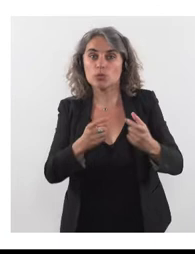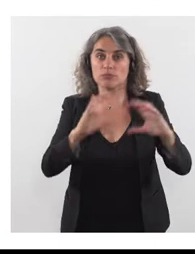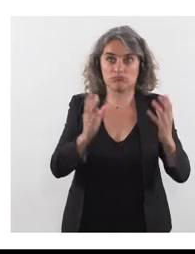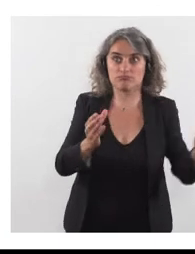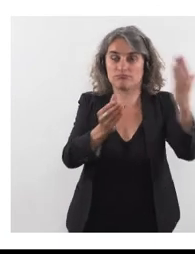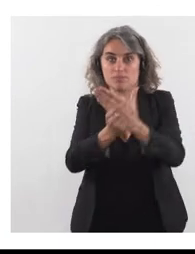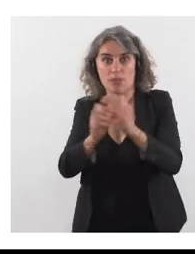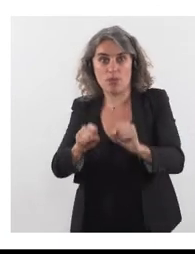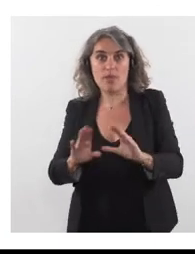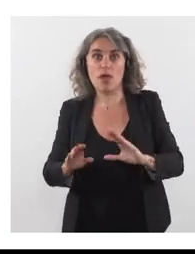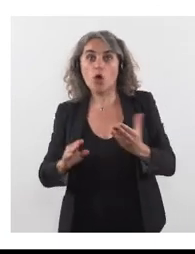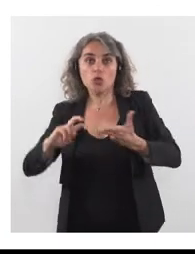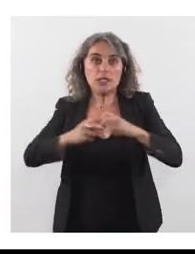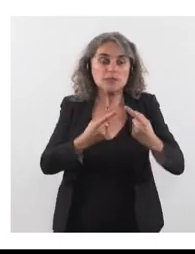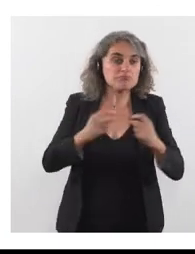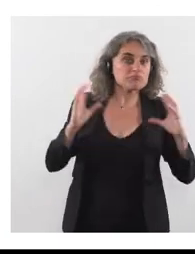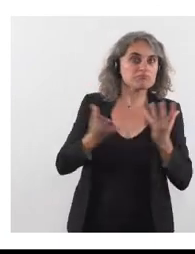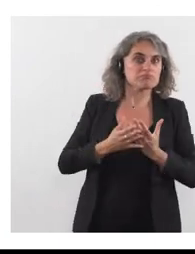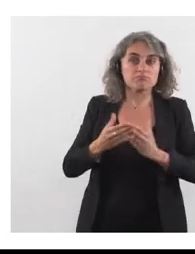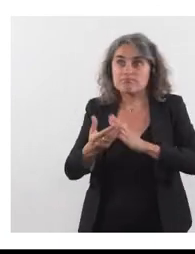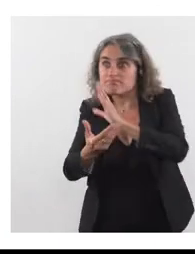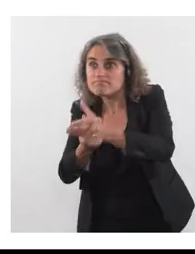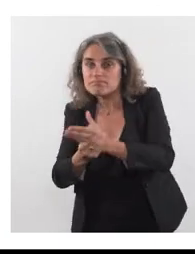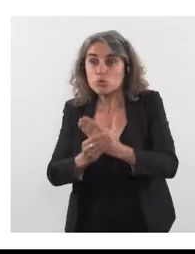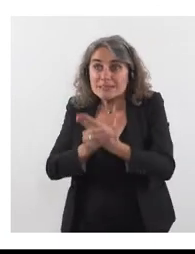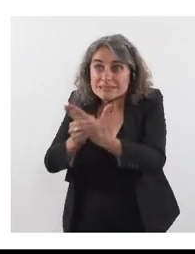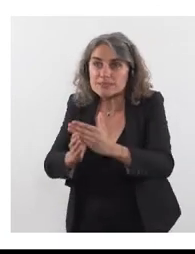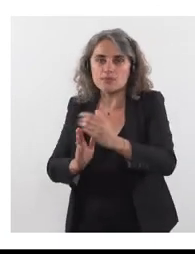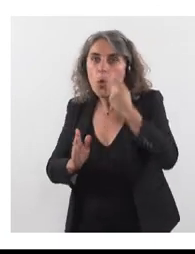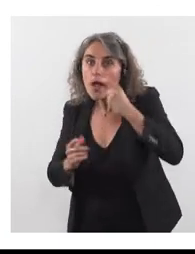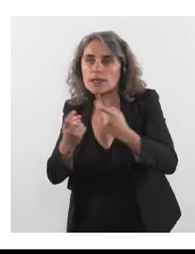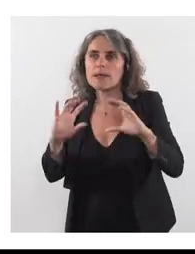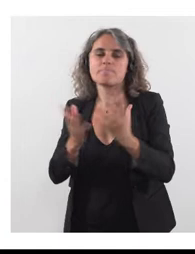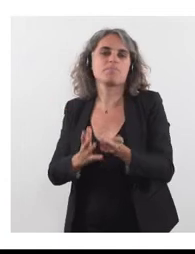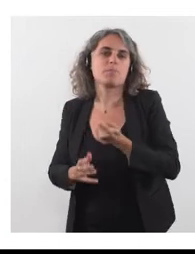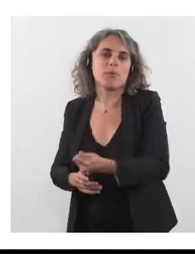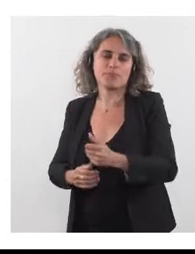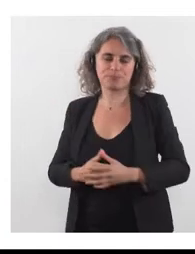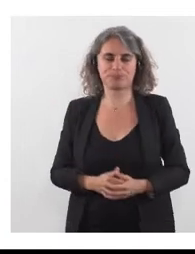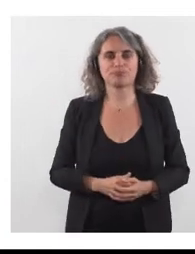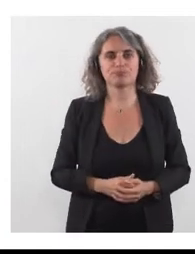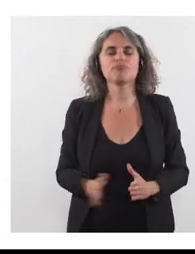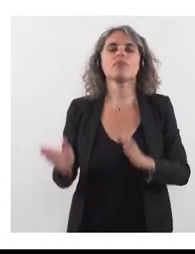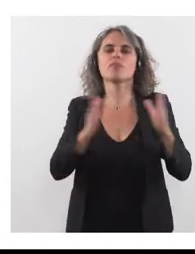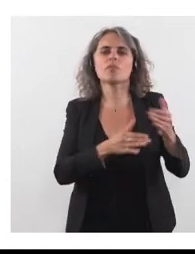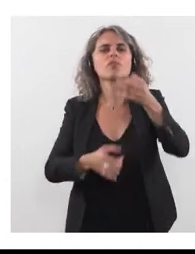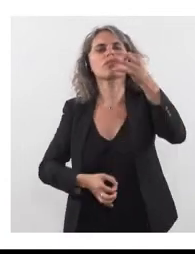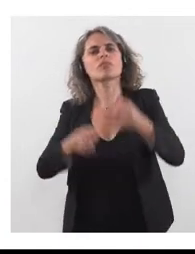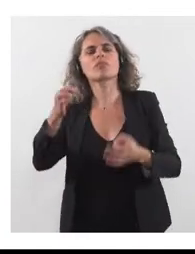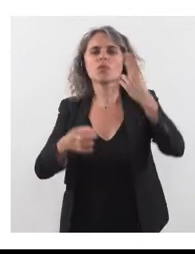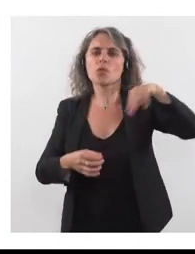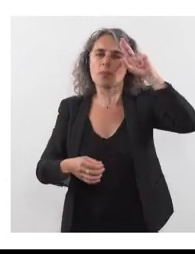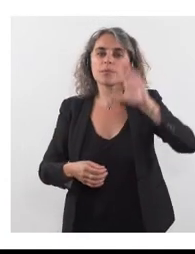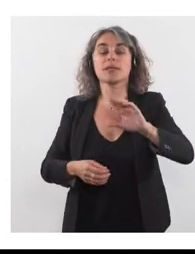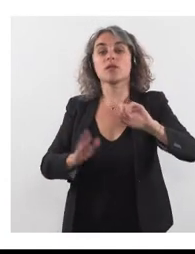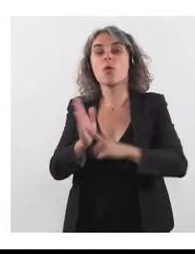pas les autres parties. Si on prend maintenant la Cour européenne des droits de l'homme, ben, la situation est très